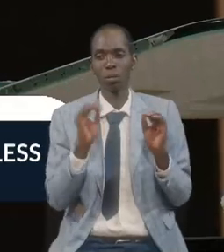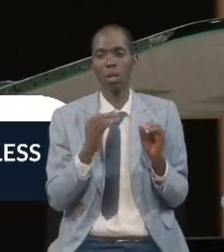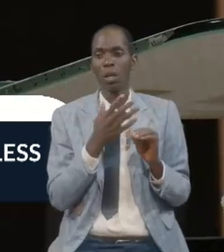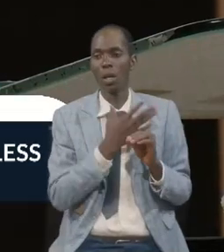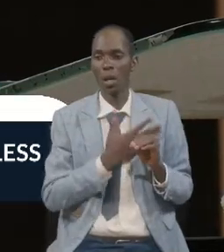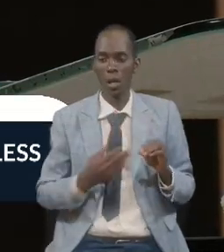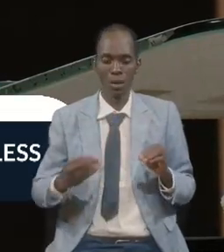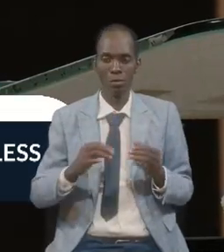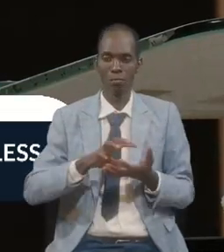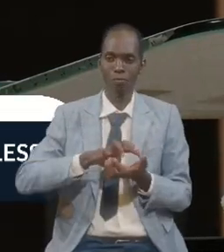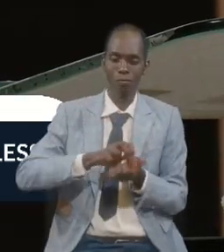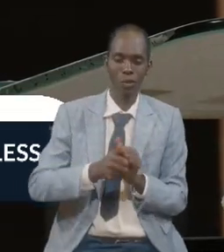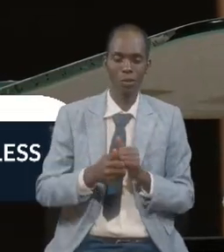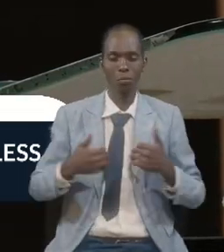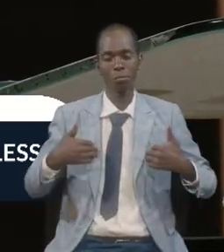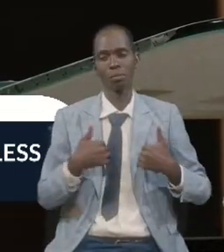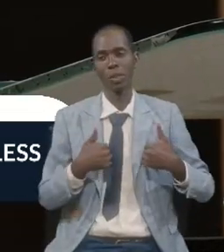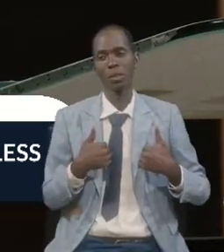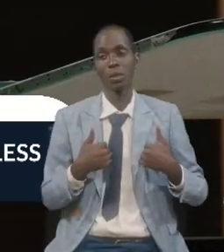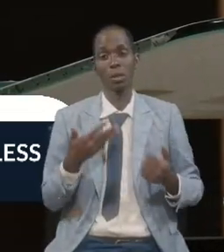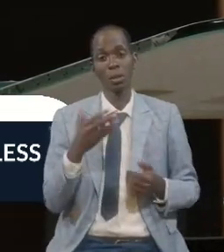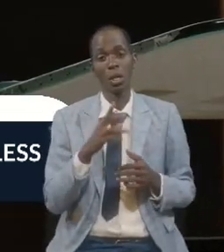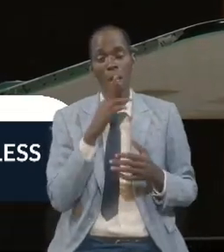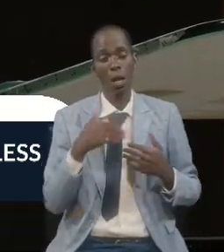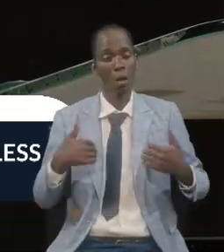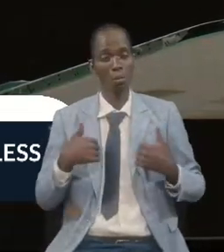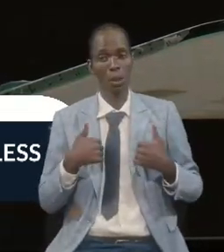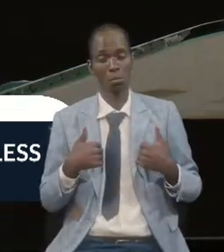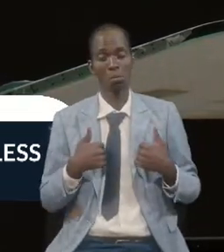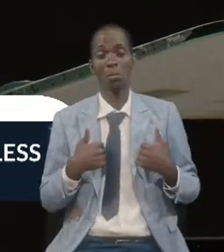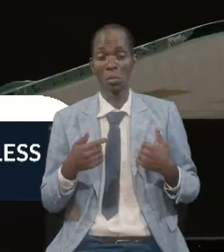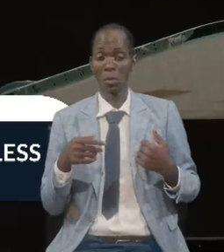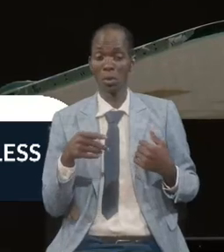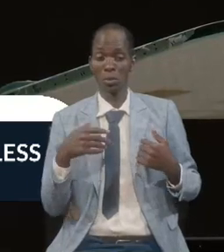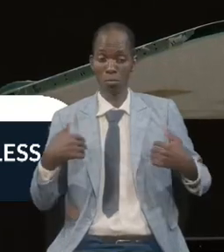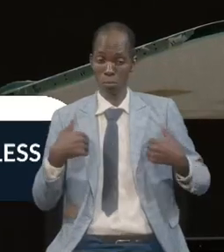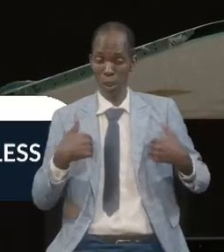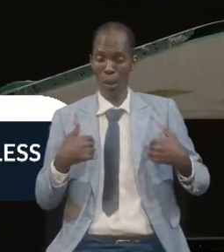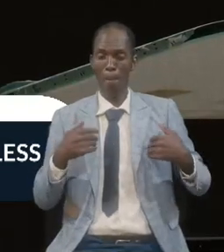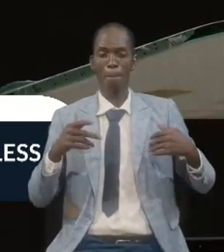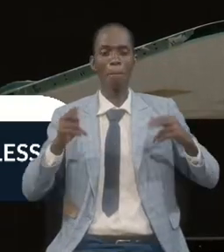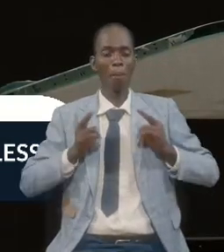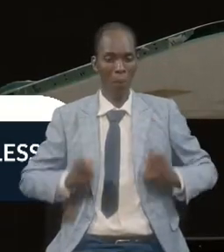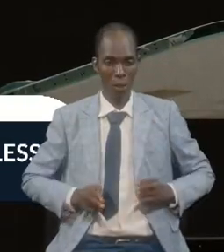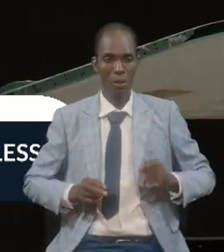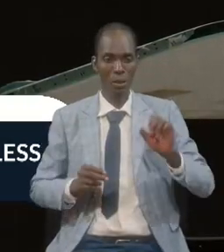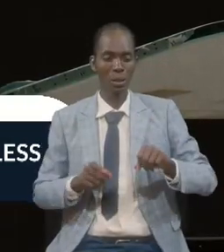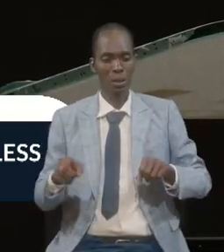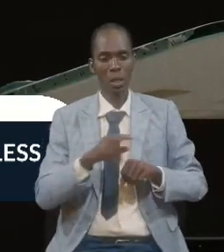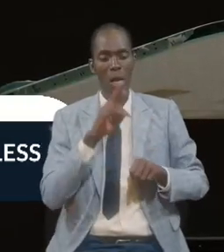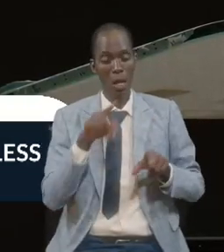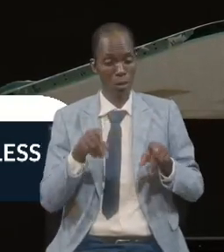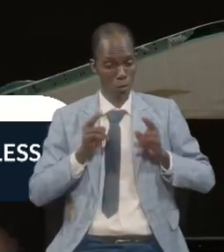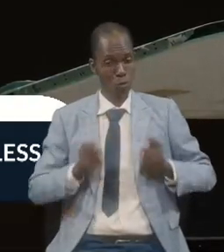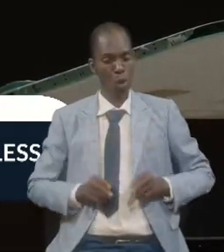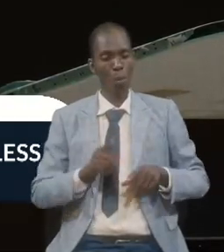bafoués. Il y a des bises, des brutes, des bêtes, des hommes, mais leur passion, c'est comme la